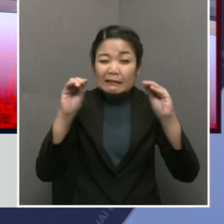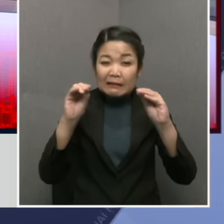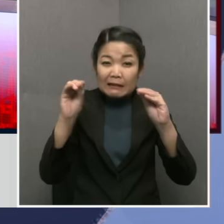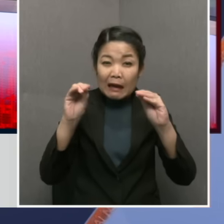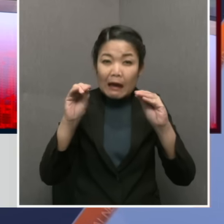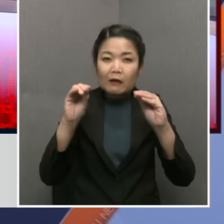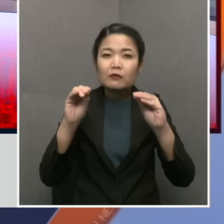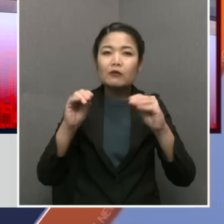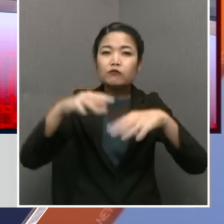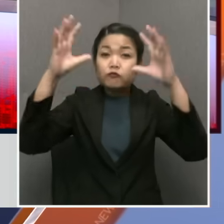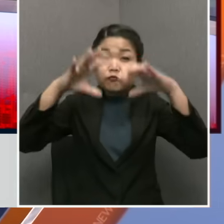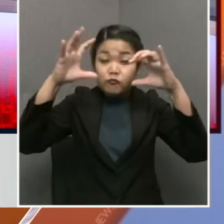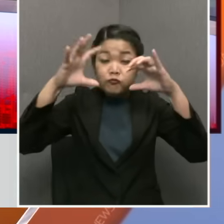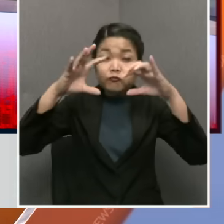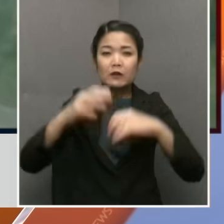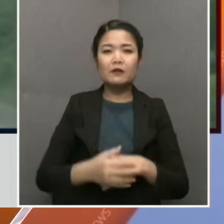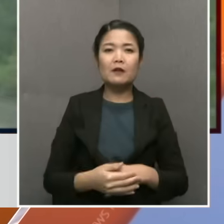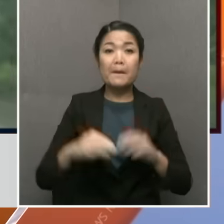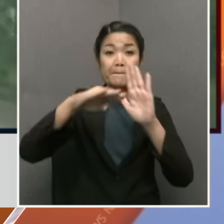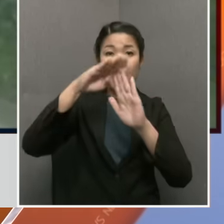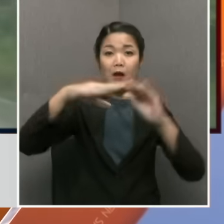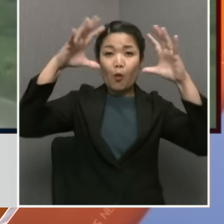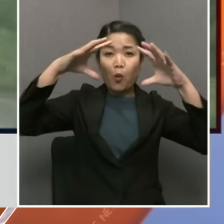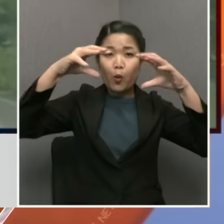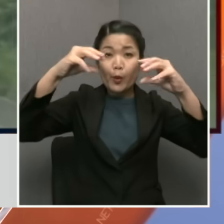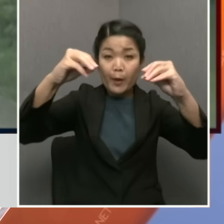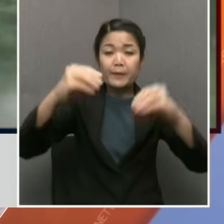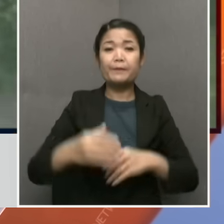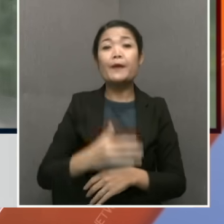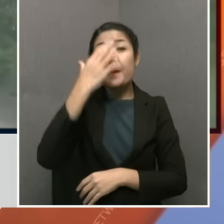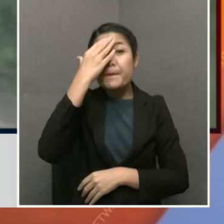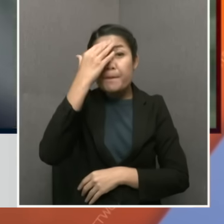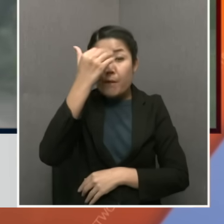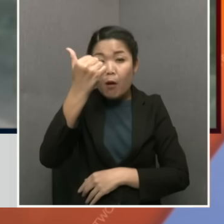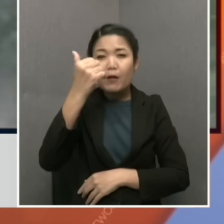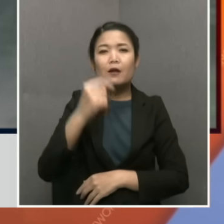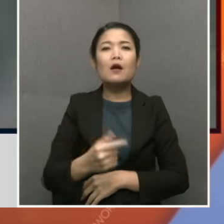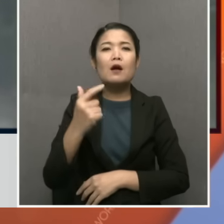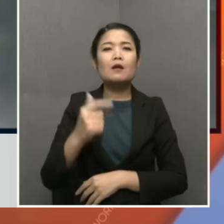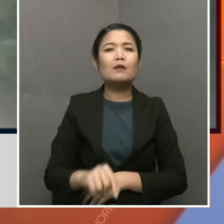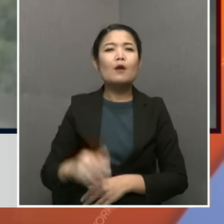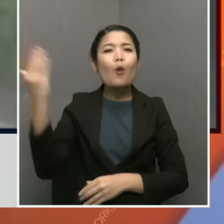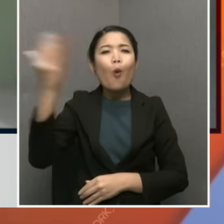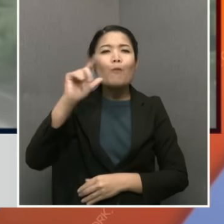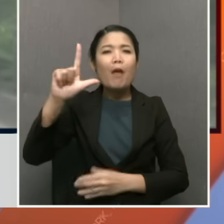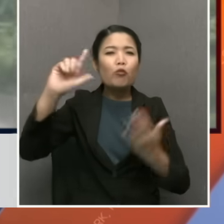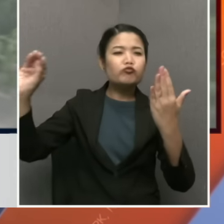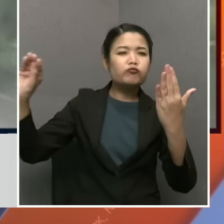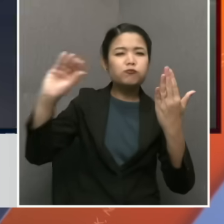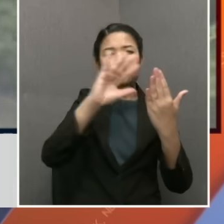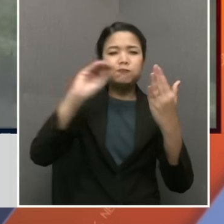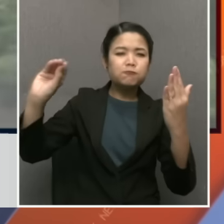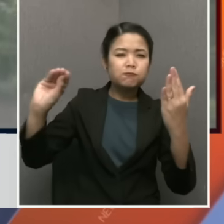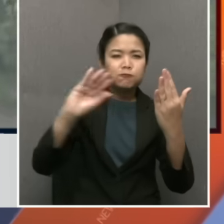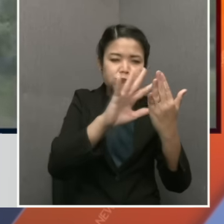ครับในส่วนของภาคเหนือนี่ฝนตกน้อยลงแล้วนะครับเพราะว่าไอ้ตัวร่องฝนนะฮะร่องความกดอากาศต่ำต่างๆนะหย่อมองกดอากาศ